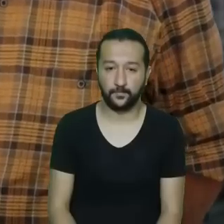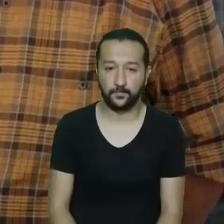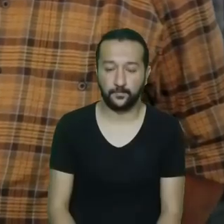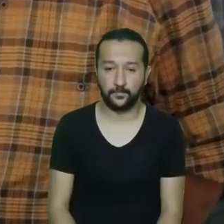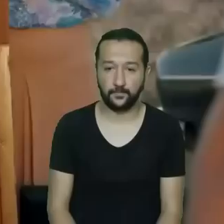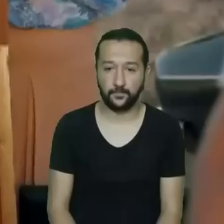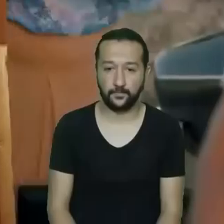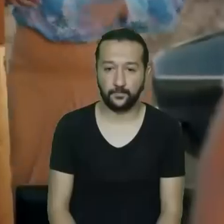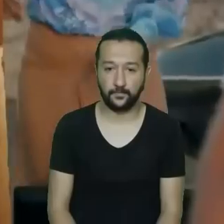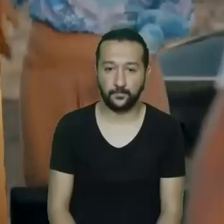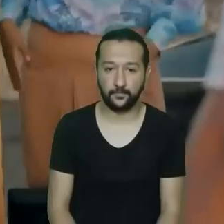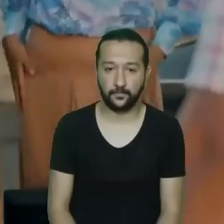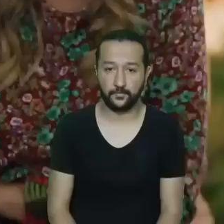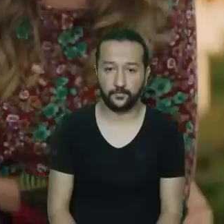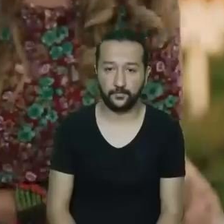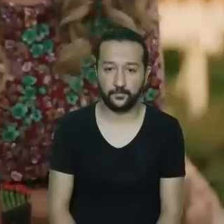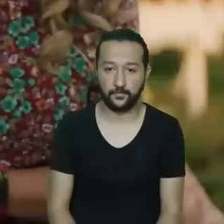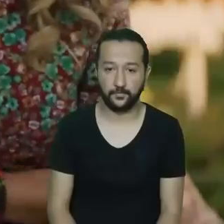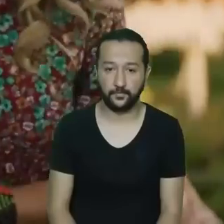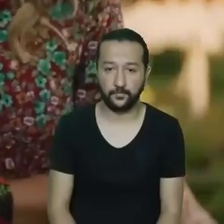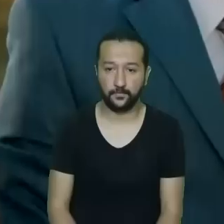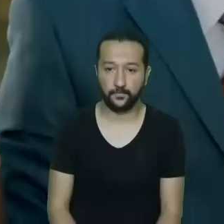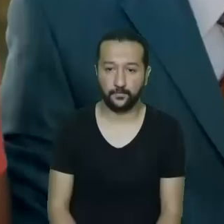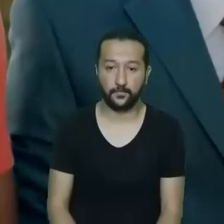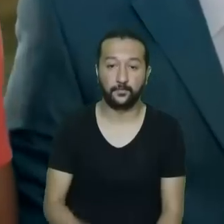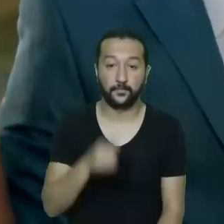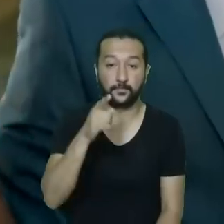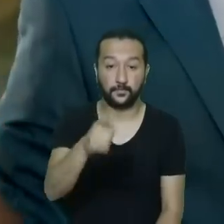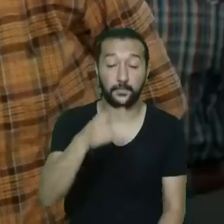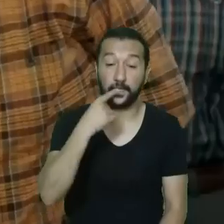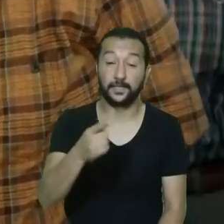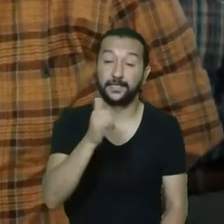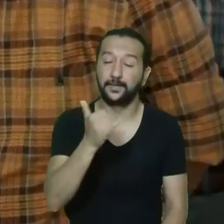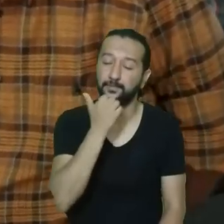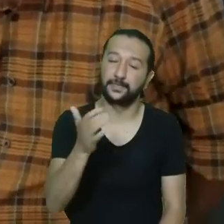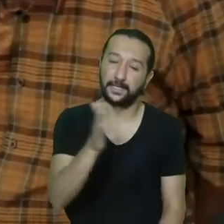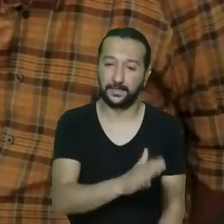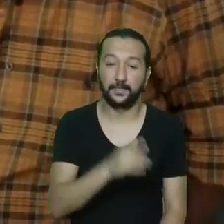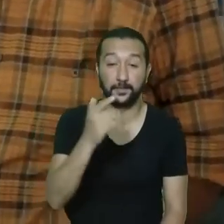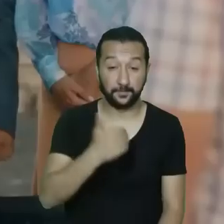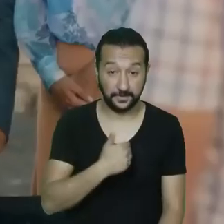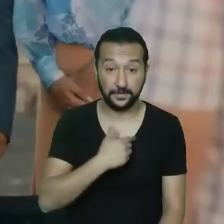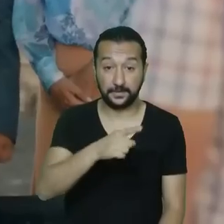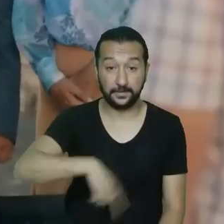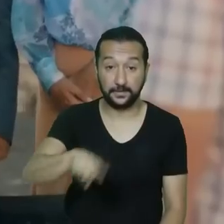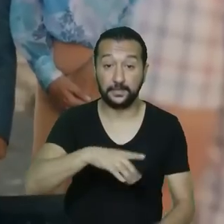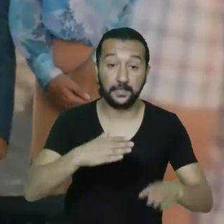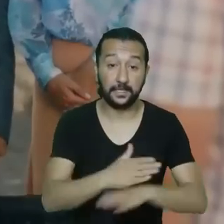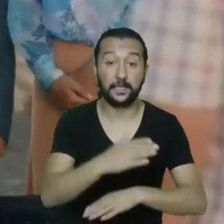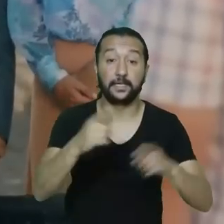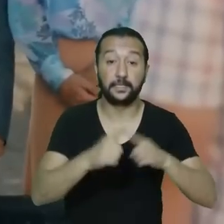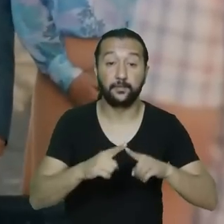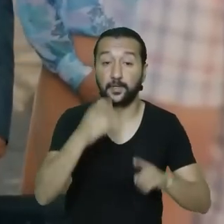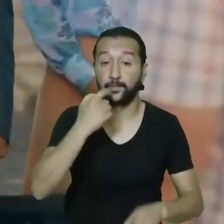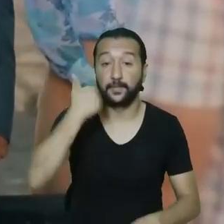Süleyman'ı kürsüye dürterek ittirdiler. İsmail geçti. Şahriyanlı, biz gerek sayılmaz